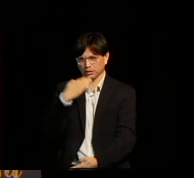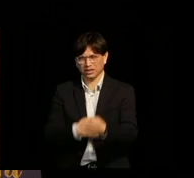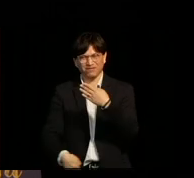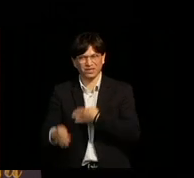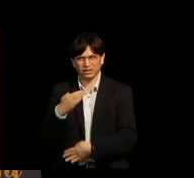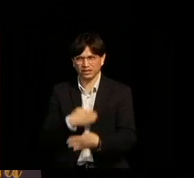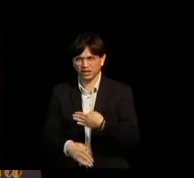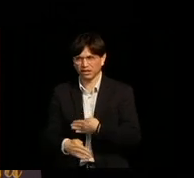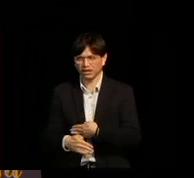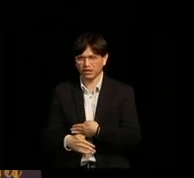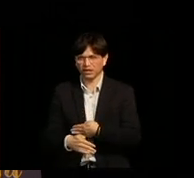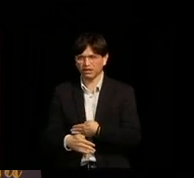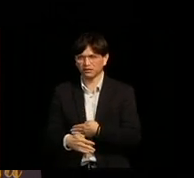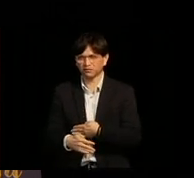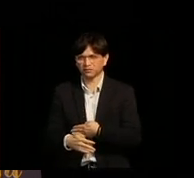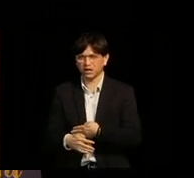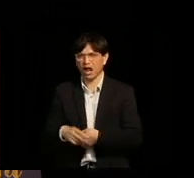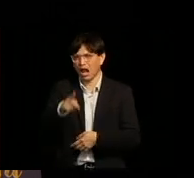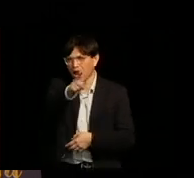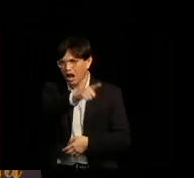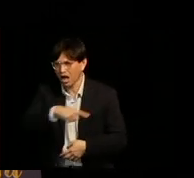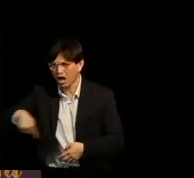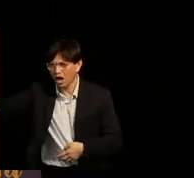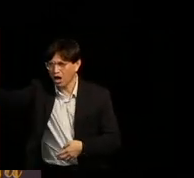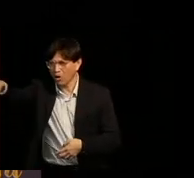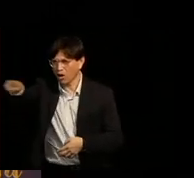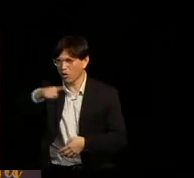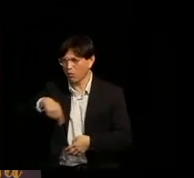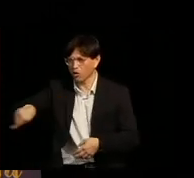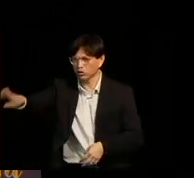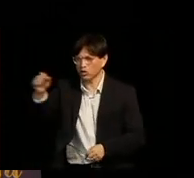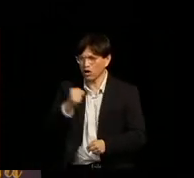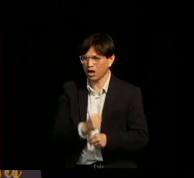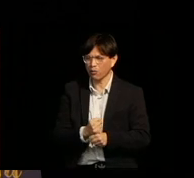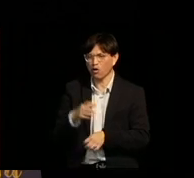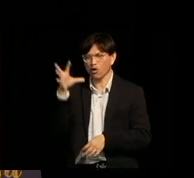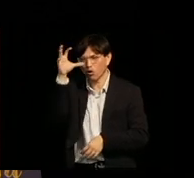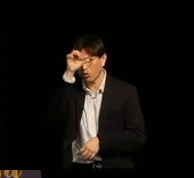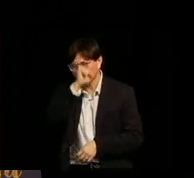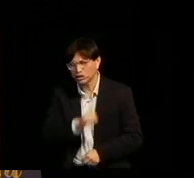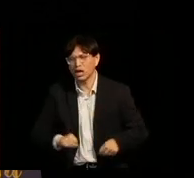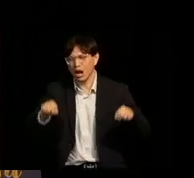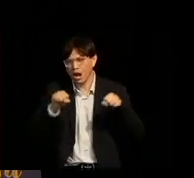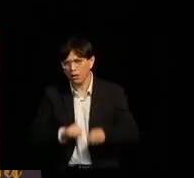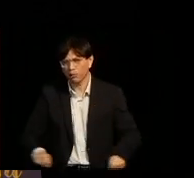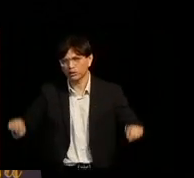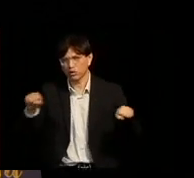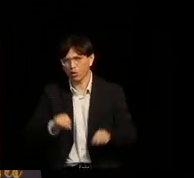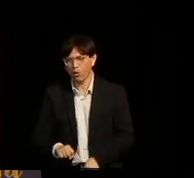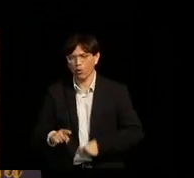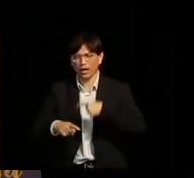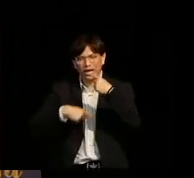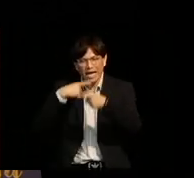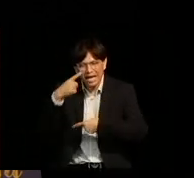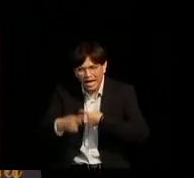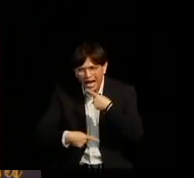sia la la vostra consapevolezza che siete la possibilità perché cambi il modo